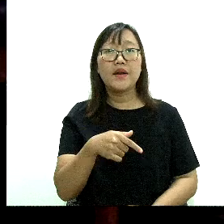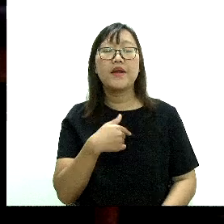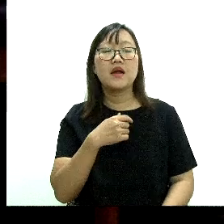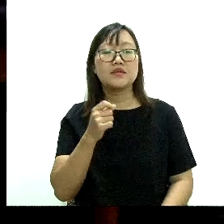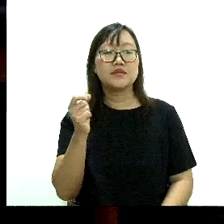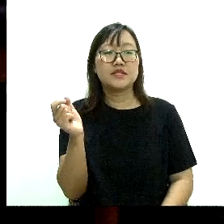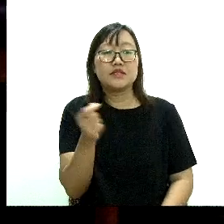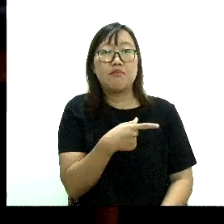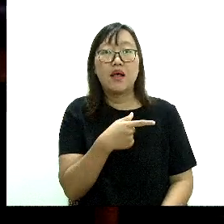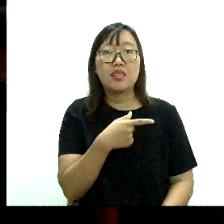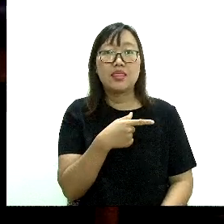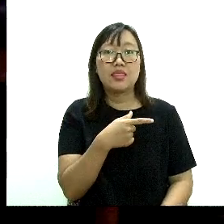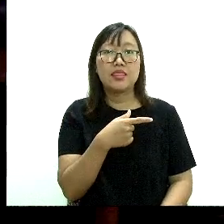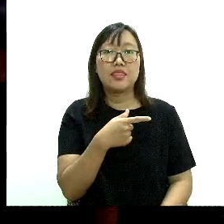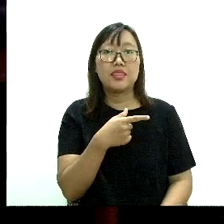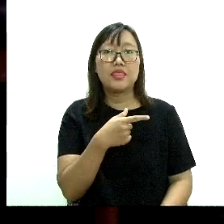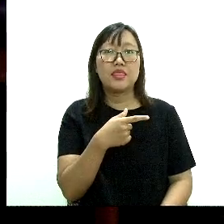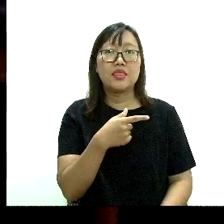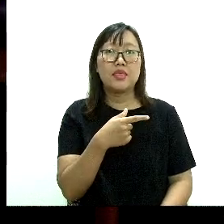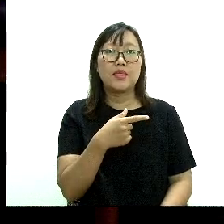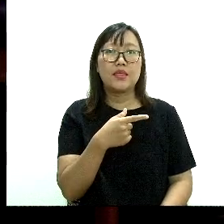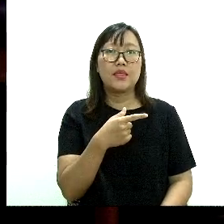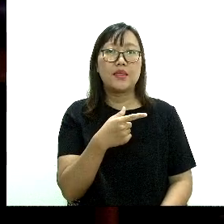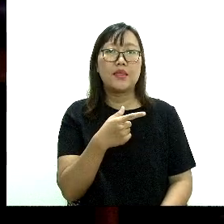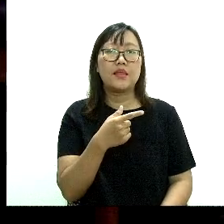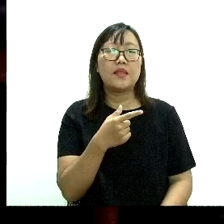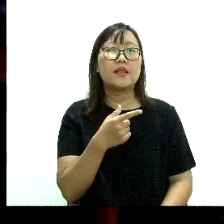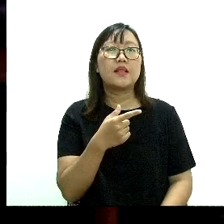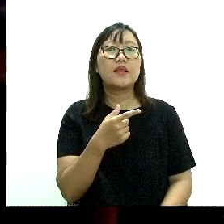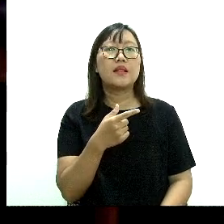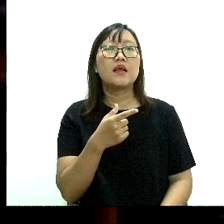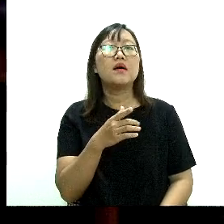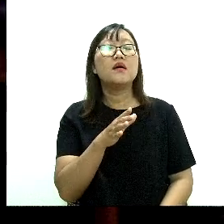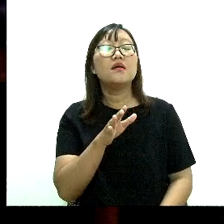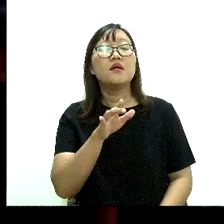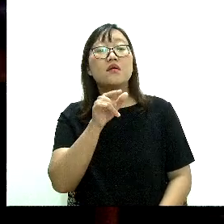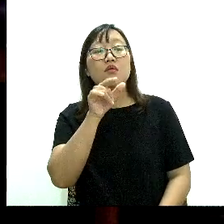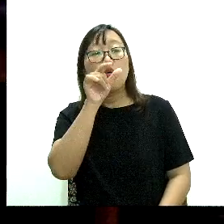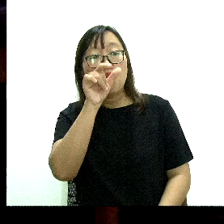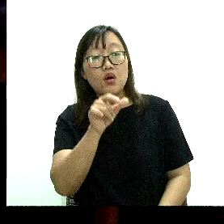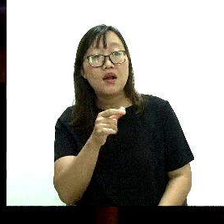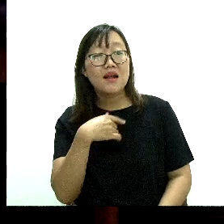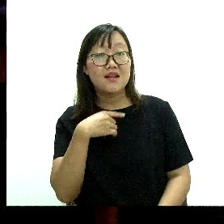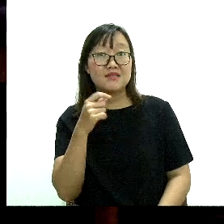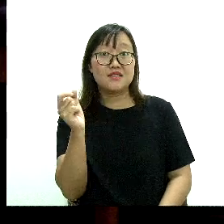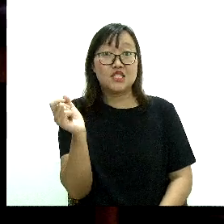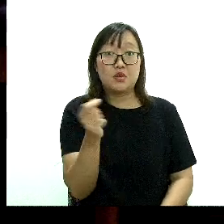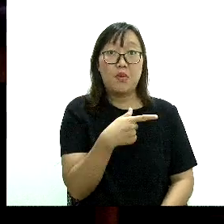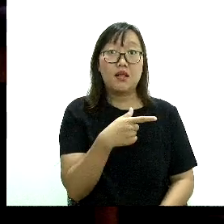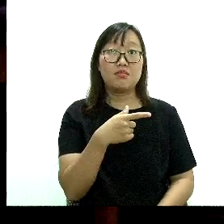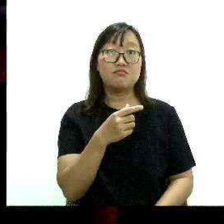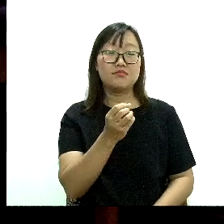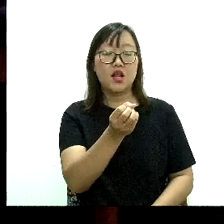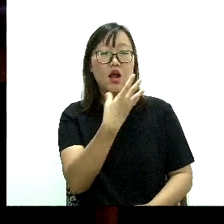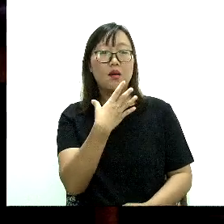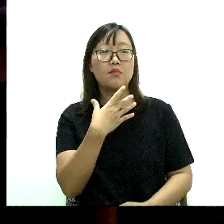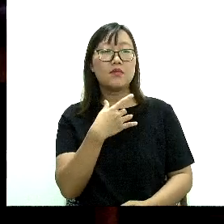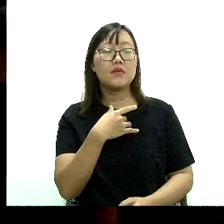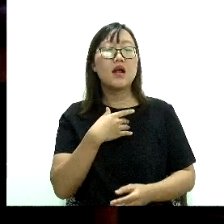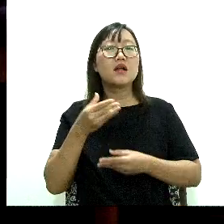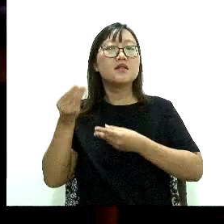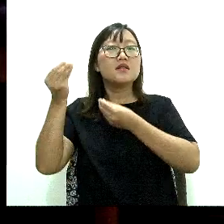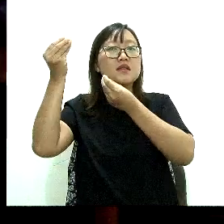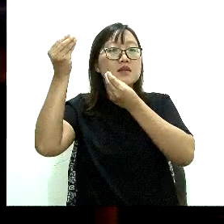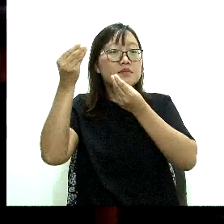datang terlambat menjawab panggilan Tuhan akan diberi berkat yang memadai berdasarkan